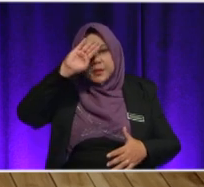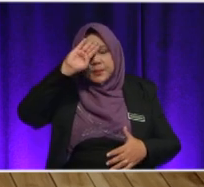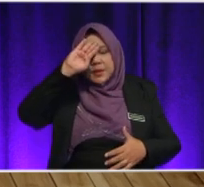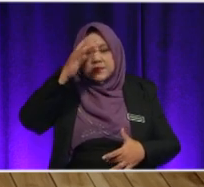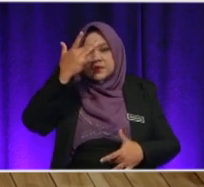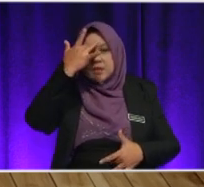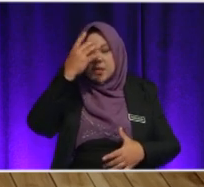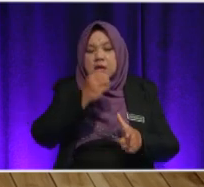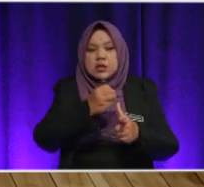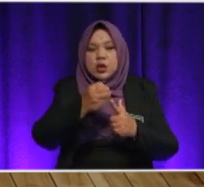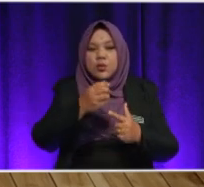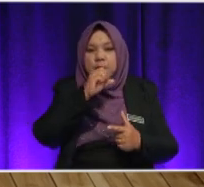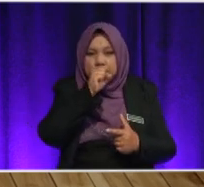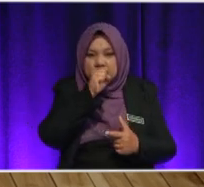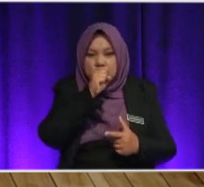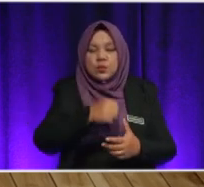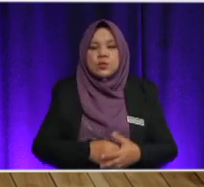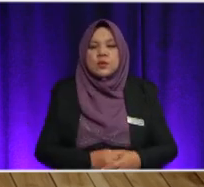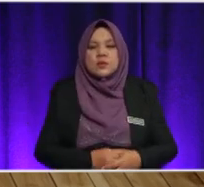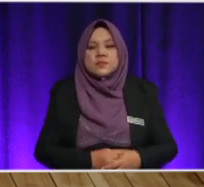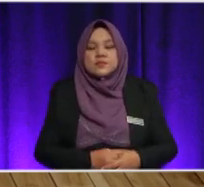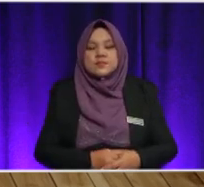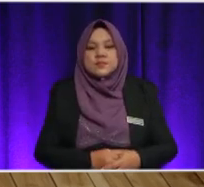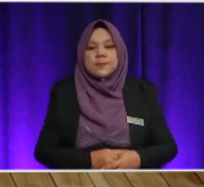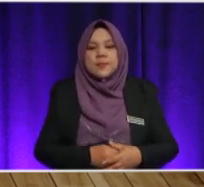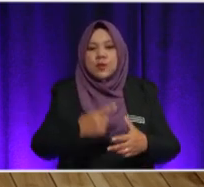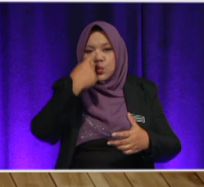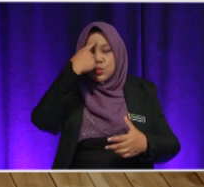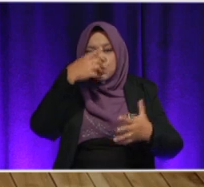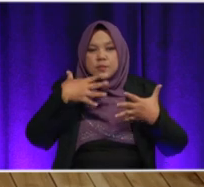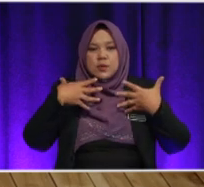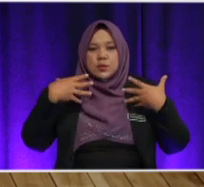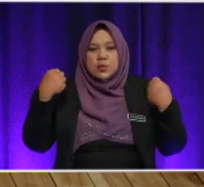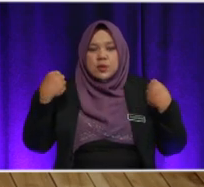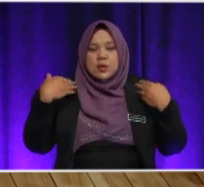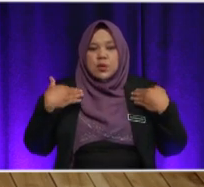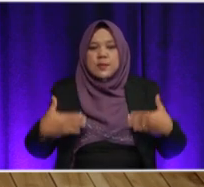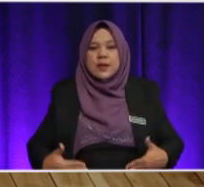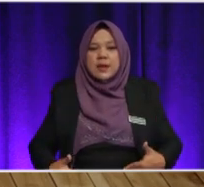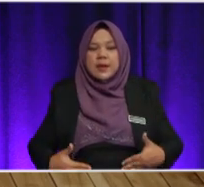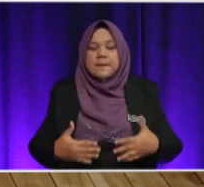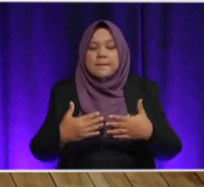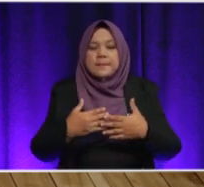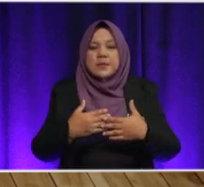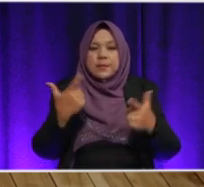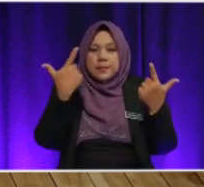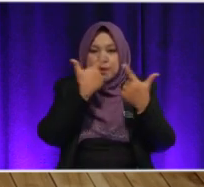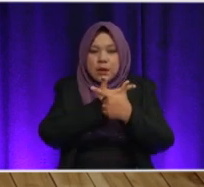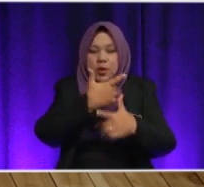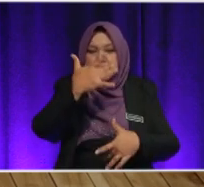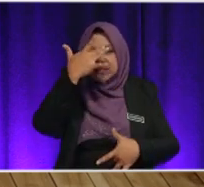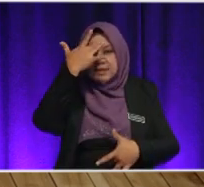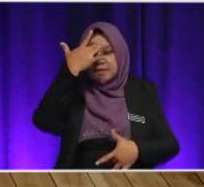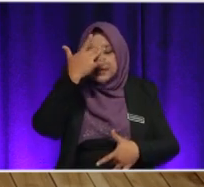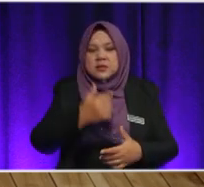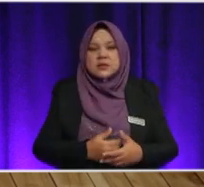sakit atau batuk obat yang diberikan adalah untuk menguatkan upaya untuk melawan laki-laki yang